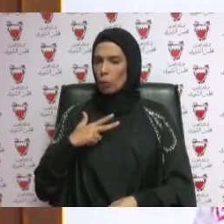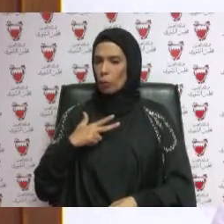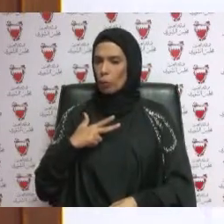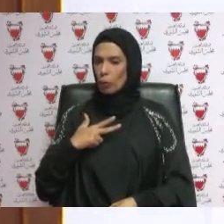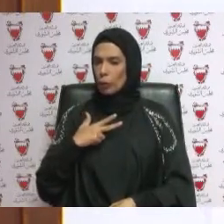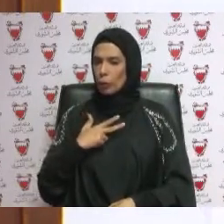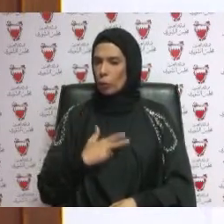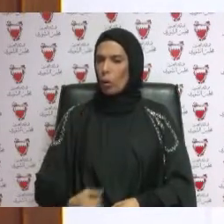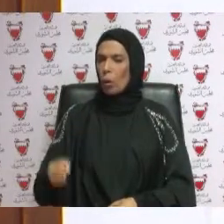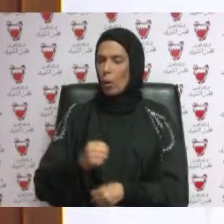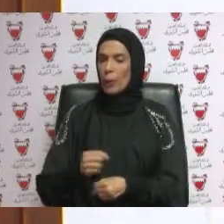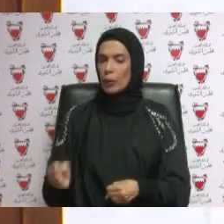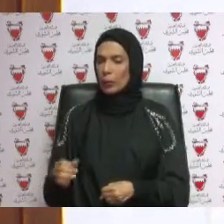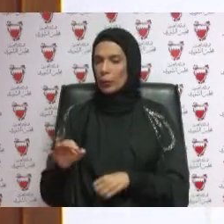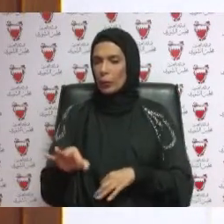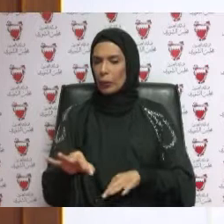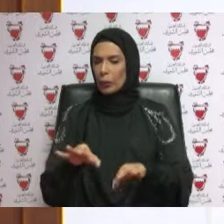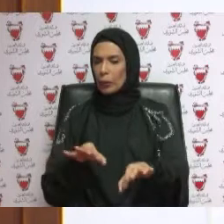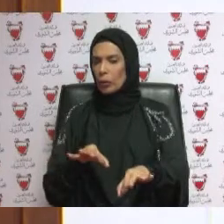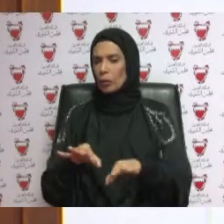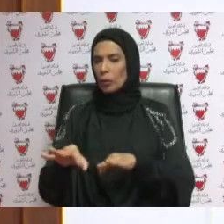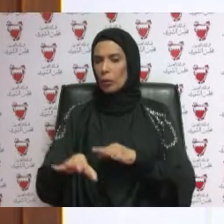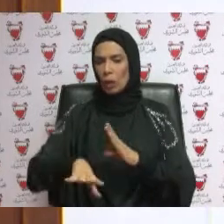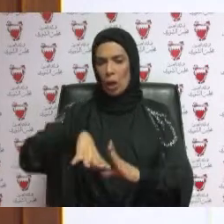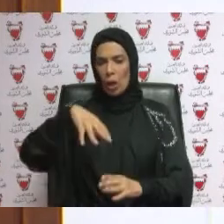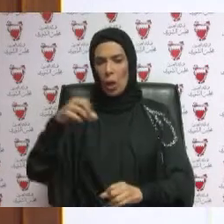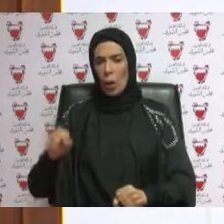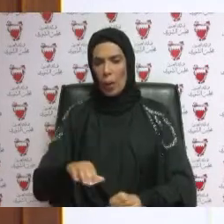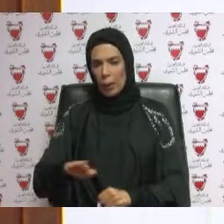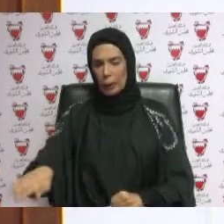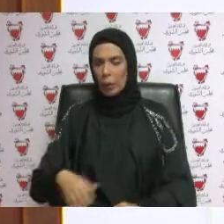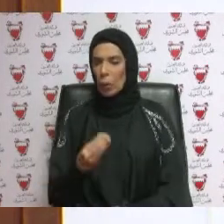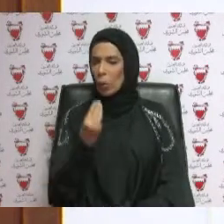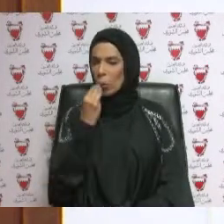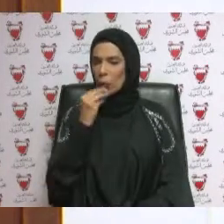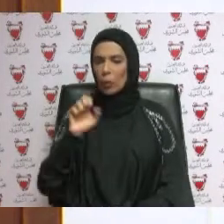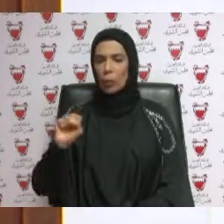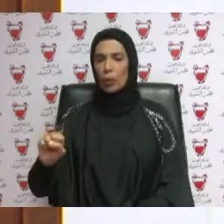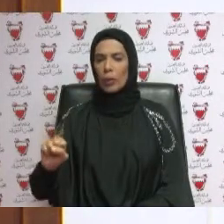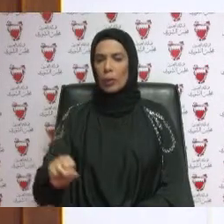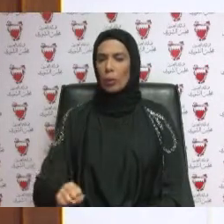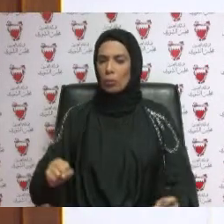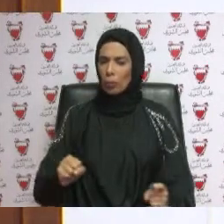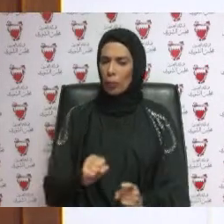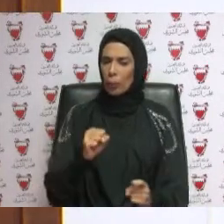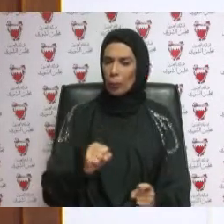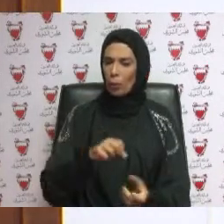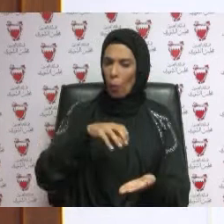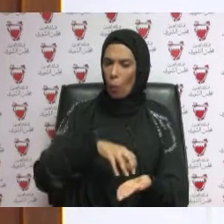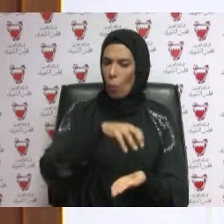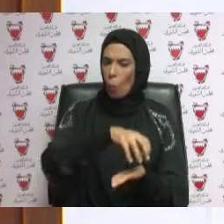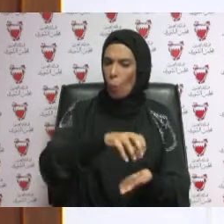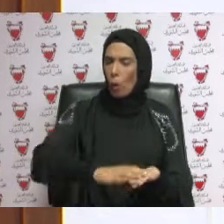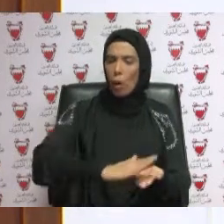بوضع وتنفيذ مشروع استراتيجي للإنتاج الوطني للغذاء مع تخصيص المواقع والأراضي